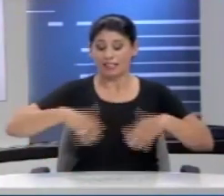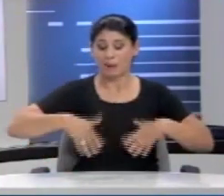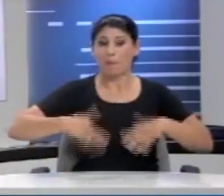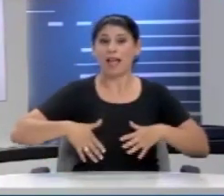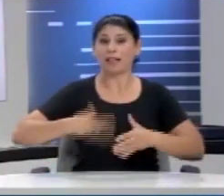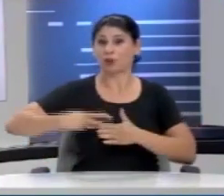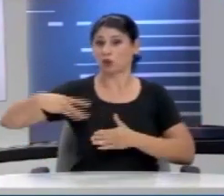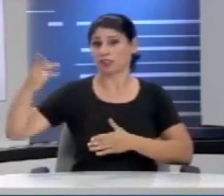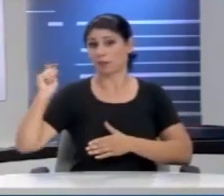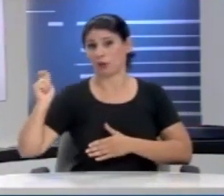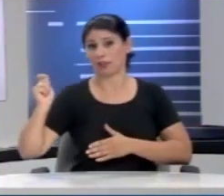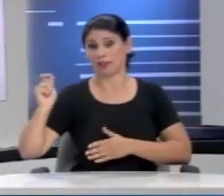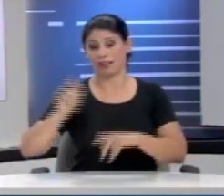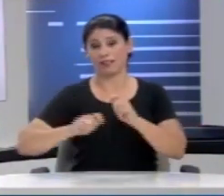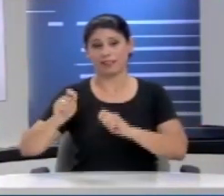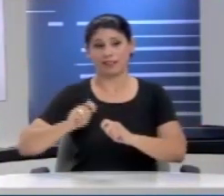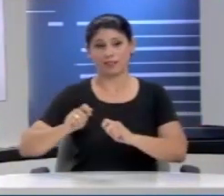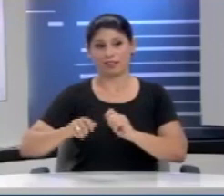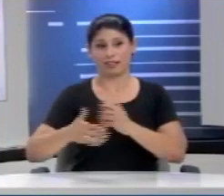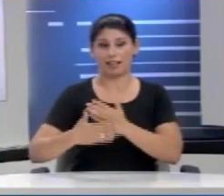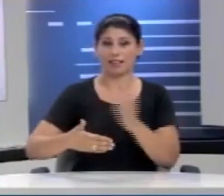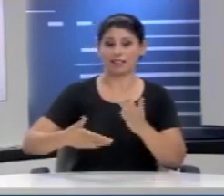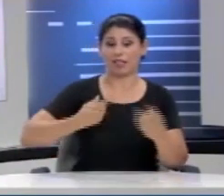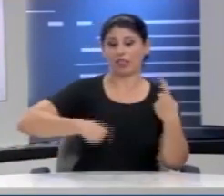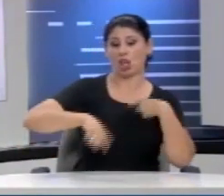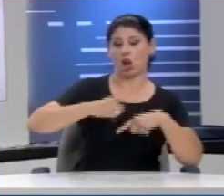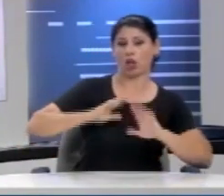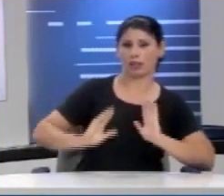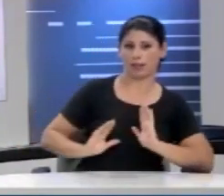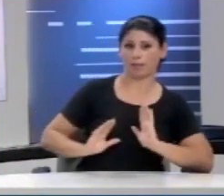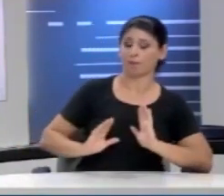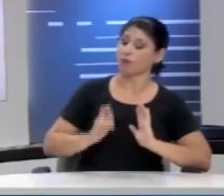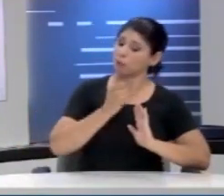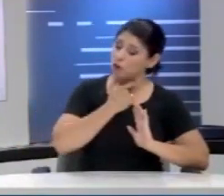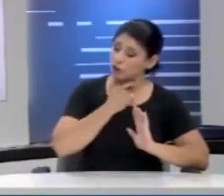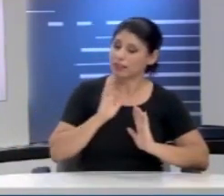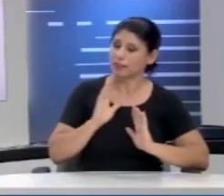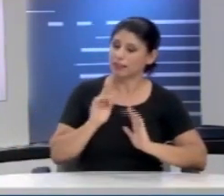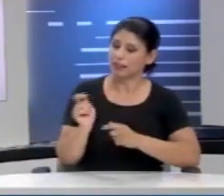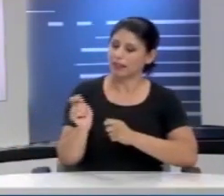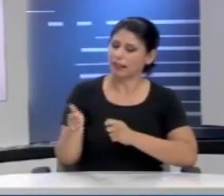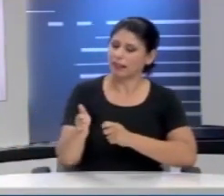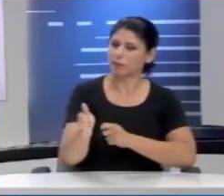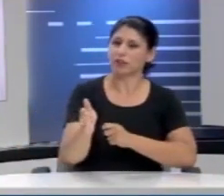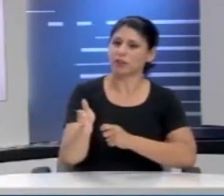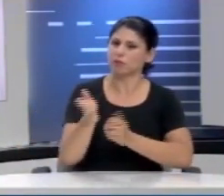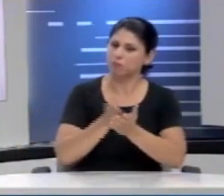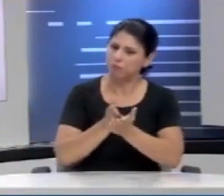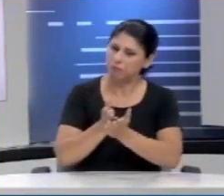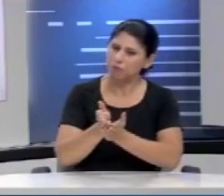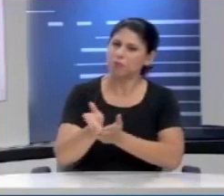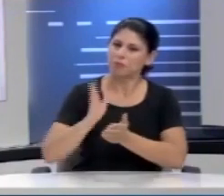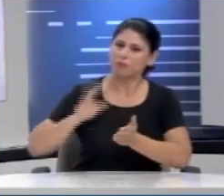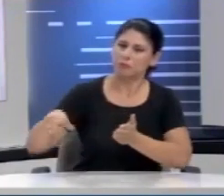του φτιάχνετε και ένα εξ αριστερών άλοθη που του χρειάζεται για να ψαρεύει αγνούς, τίμιους